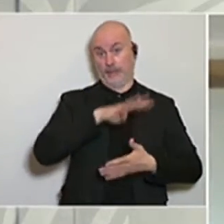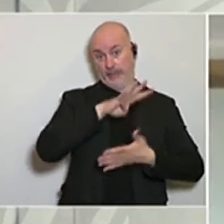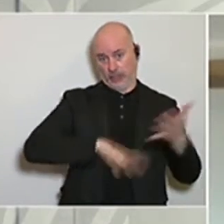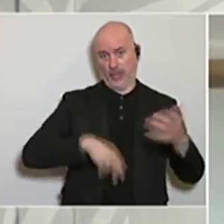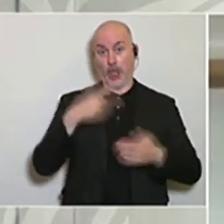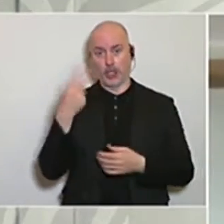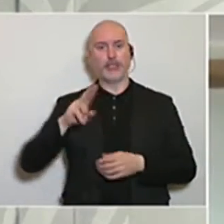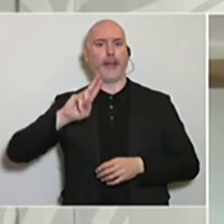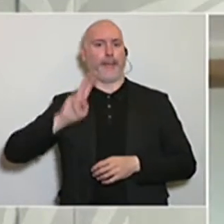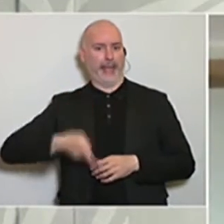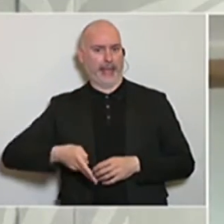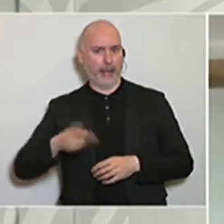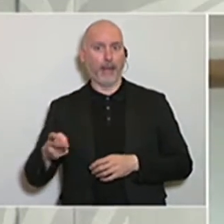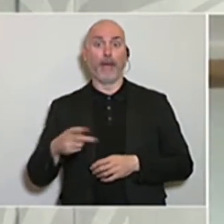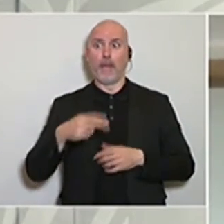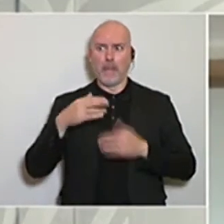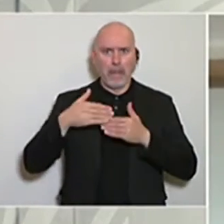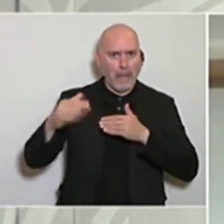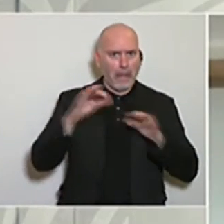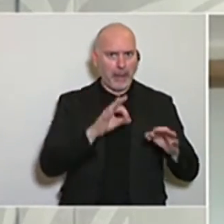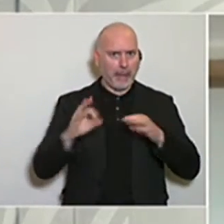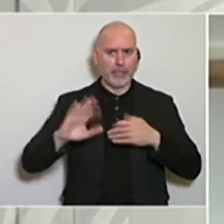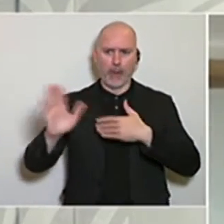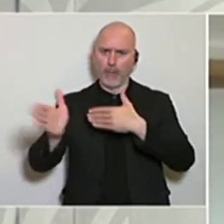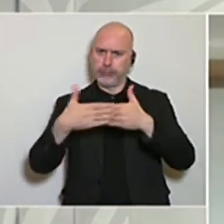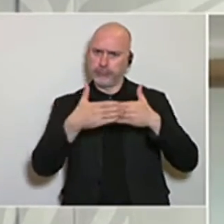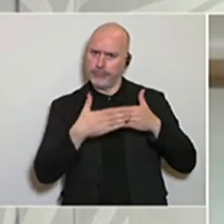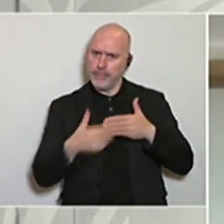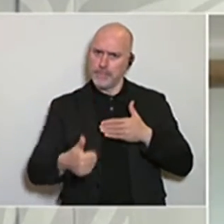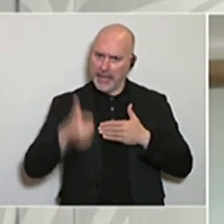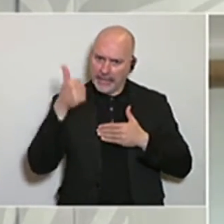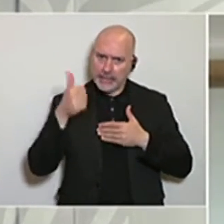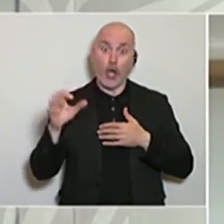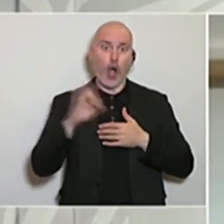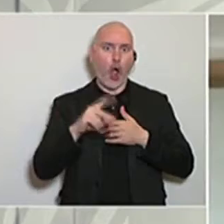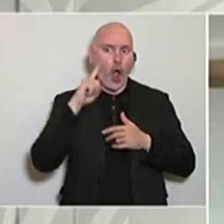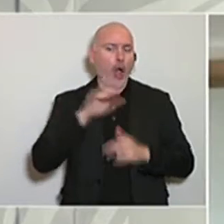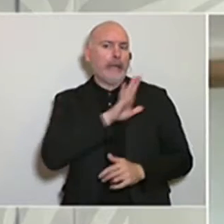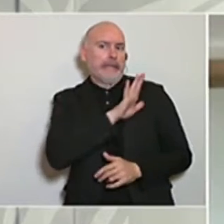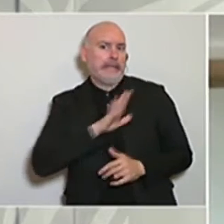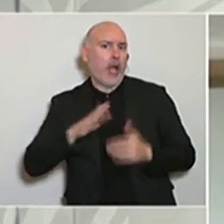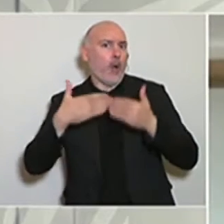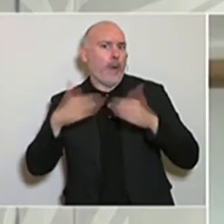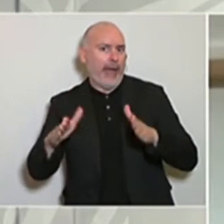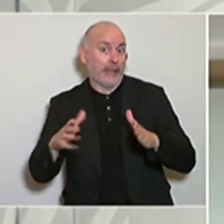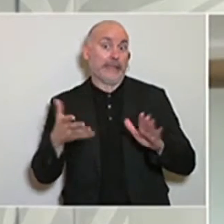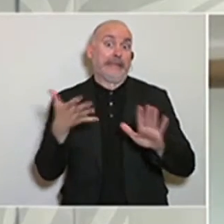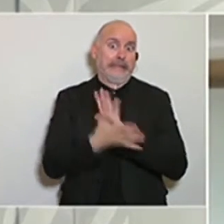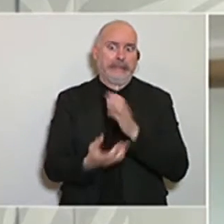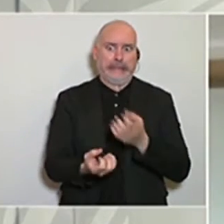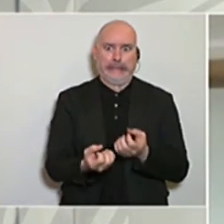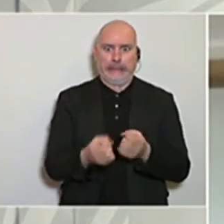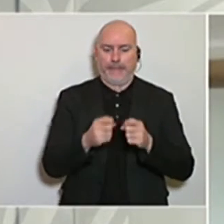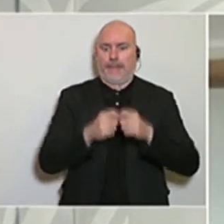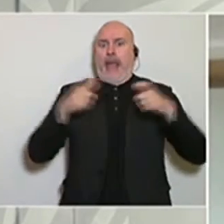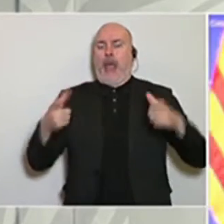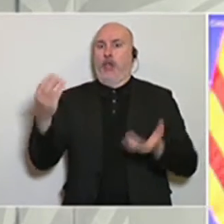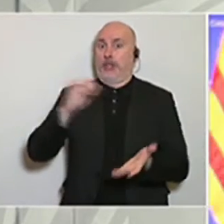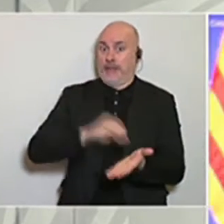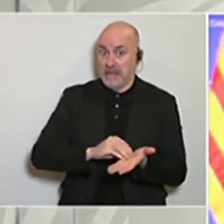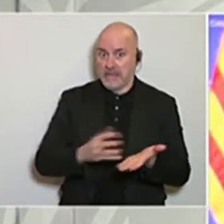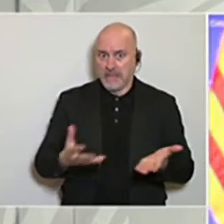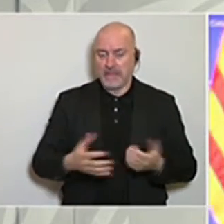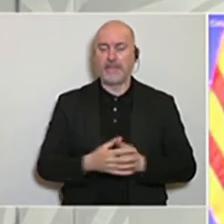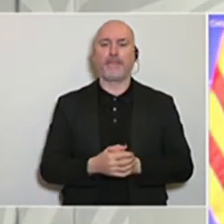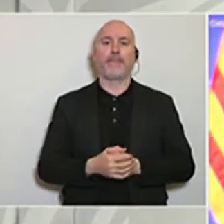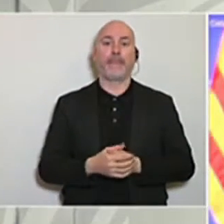saber si està previst que en tanquin més, si està previst que alguns restin oberts en cas de rebrot i, si és així, quins. Gràcies. Doncs la veritat